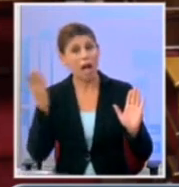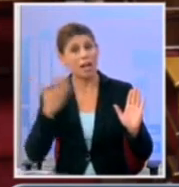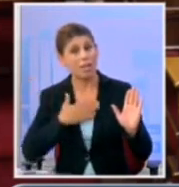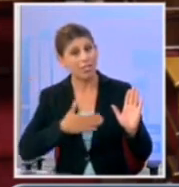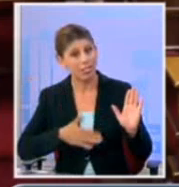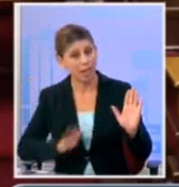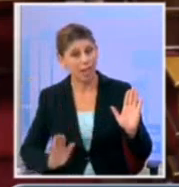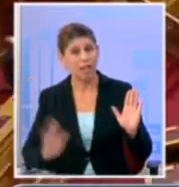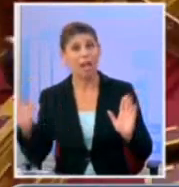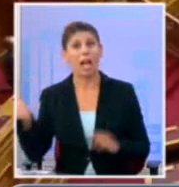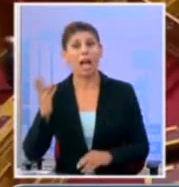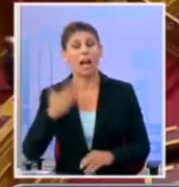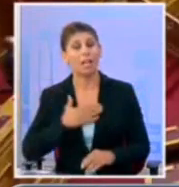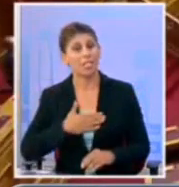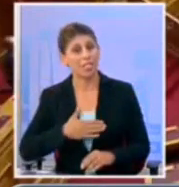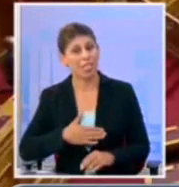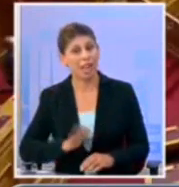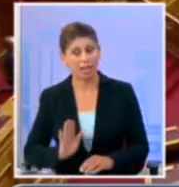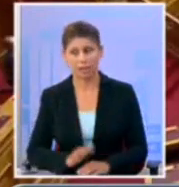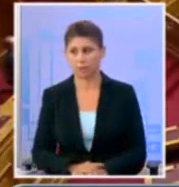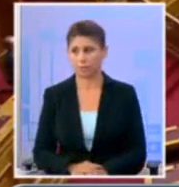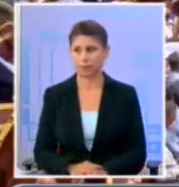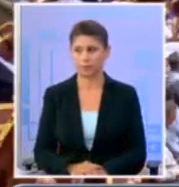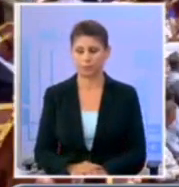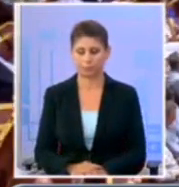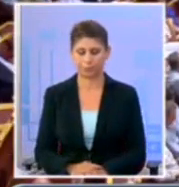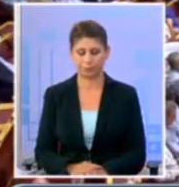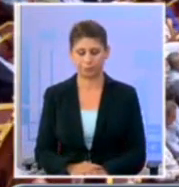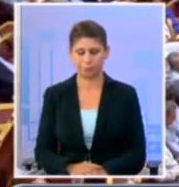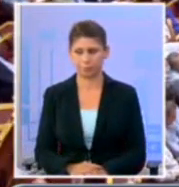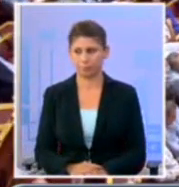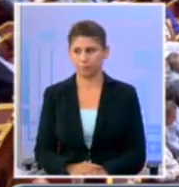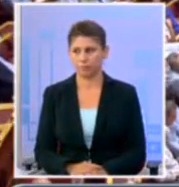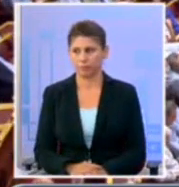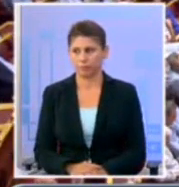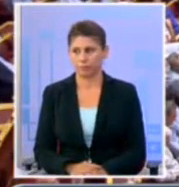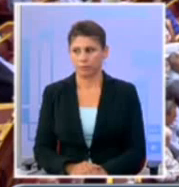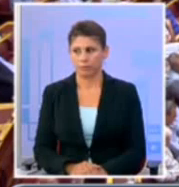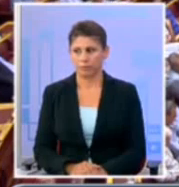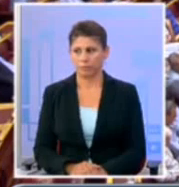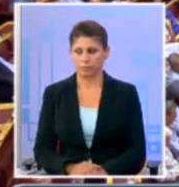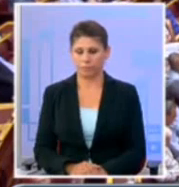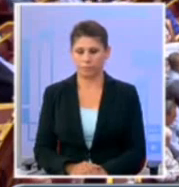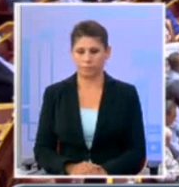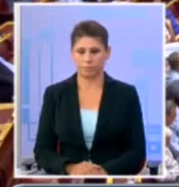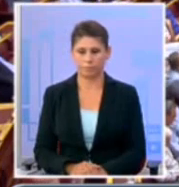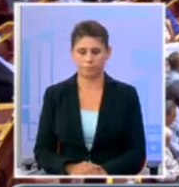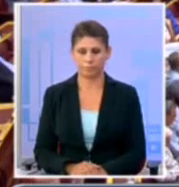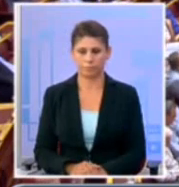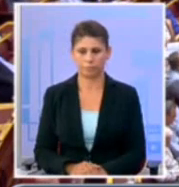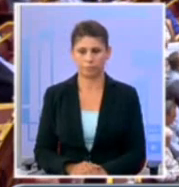Εάν θέλετε, κύριε συνάδελφε, κύριε Μημαράκη, ηρεμήστε. Κύριε συνάδελφε,